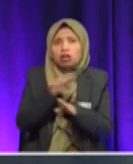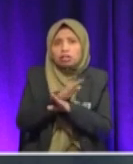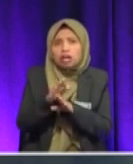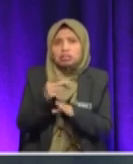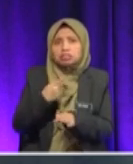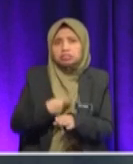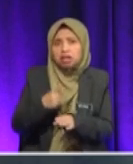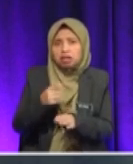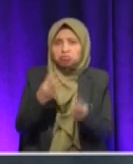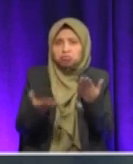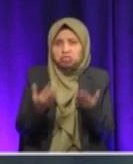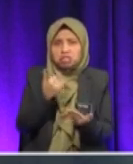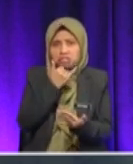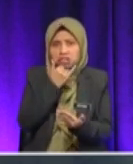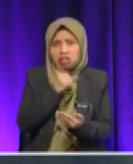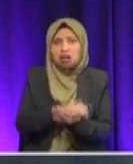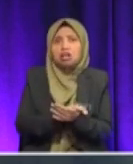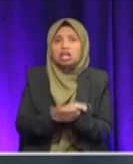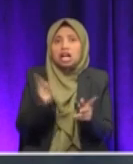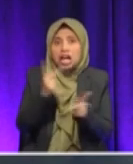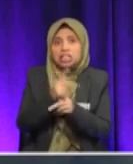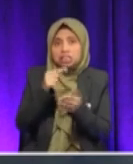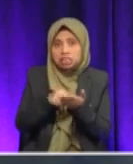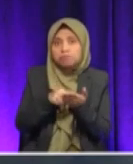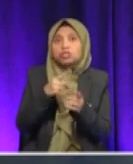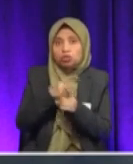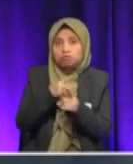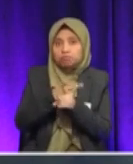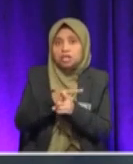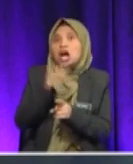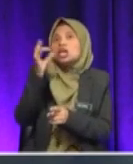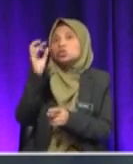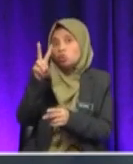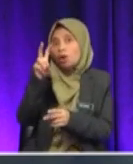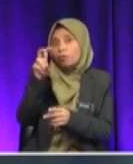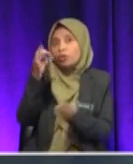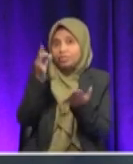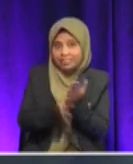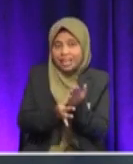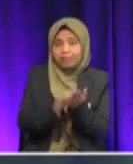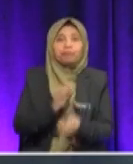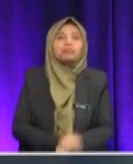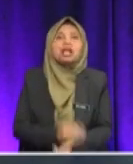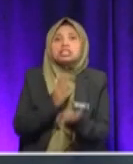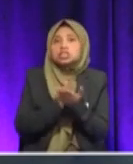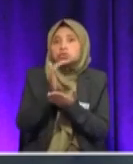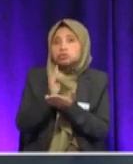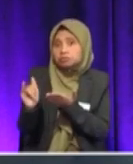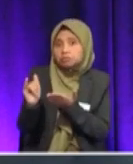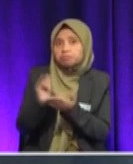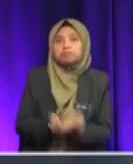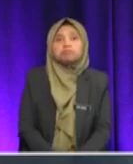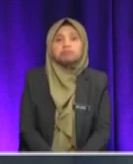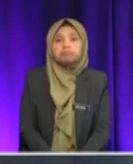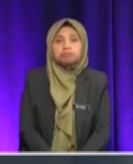awak Iya Chingu selesai silat kali ini saya tahu ini memang 21 tanya C seterusnya jumlah